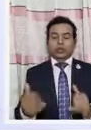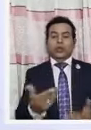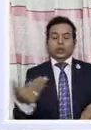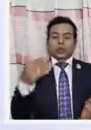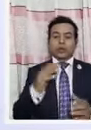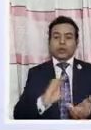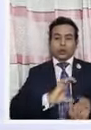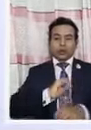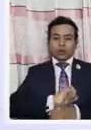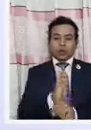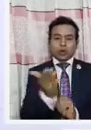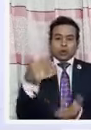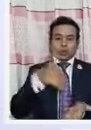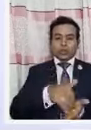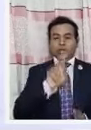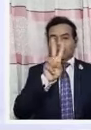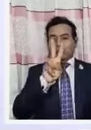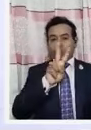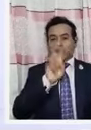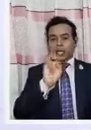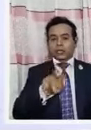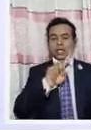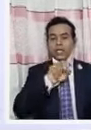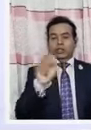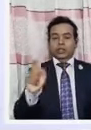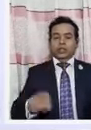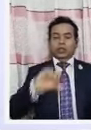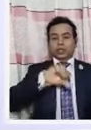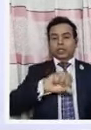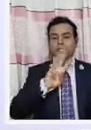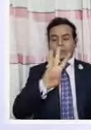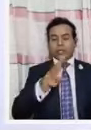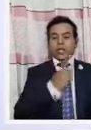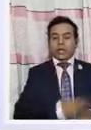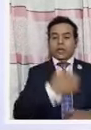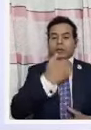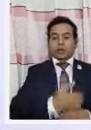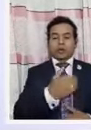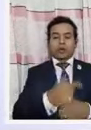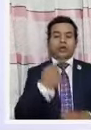হাসপাতালের তথ্য, ঢাকা মহানগরীতে সাধারণ শয্যায় রোগী ভর্তি আছে